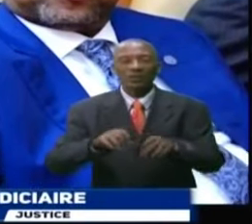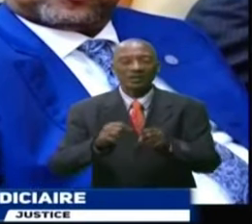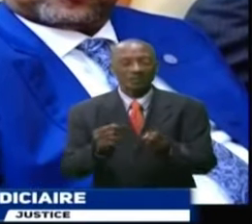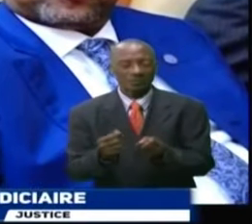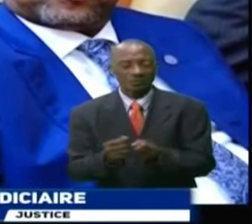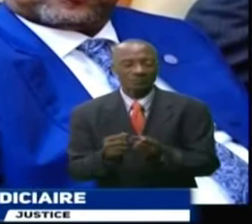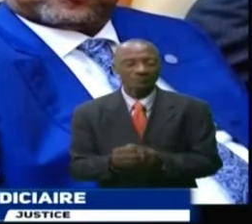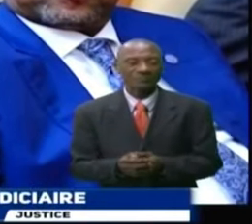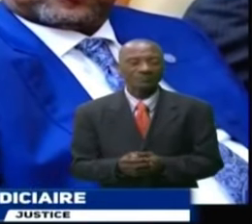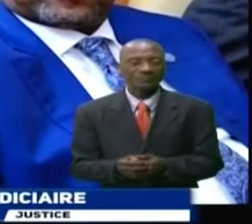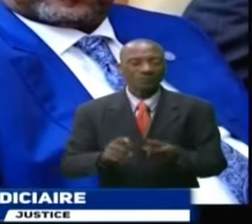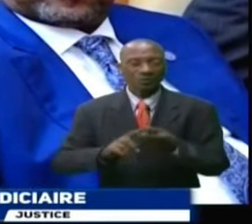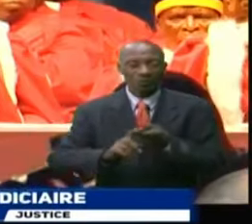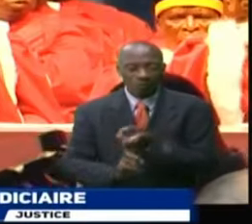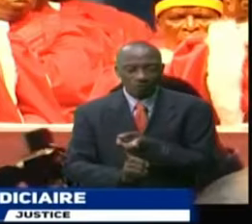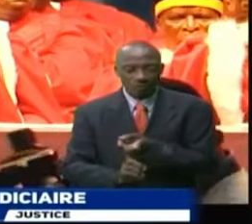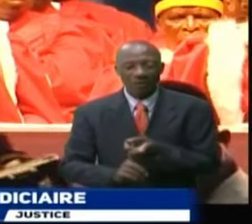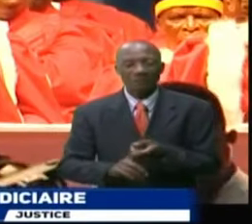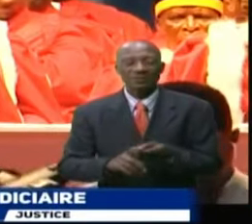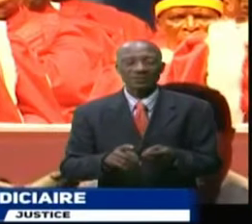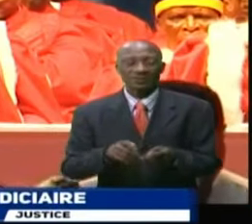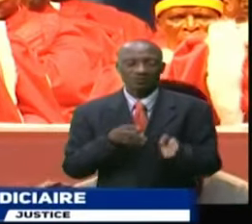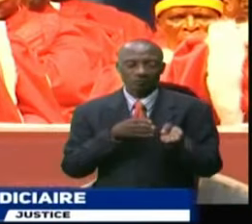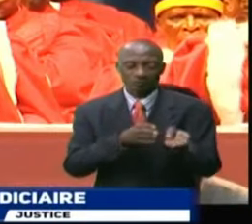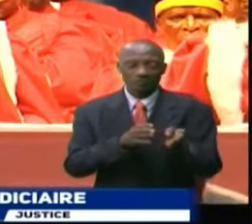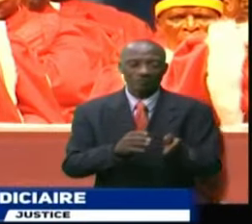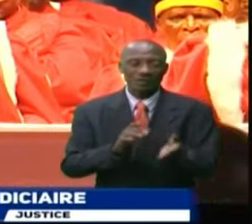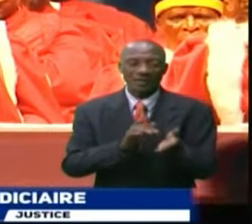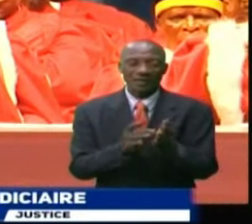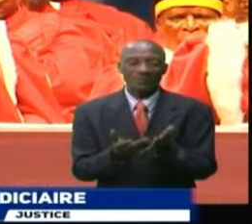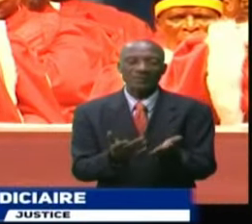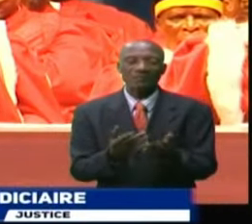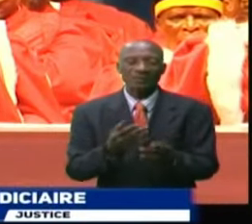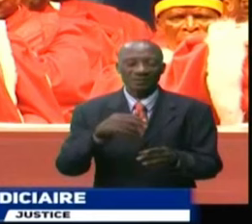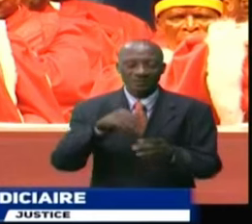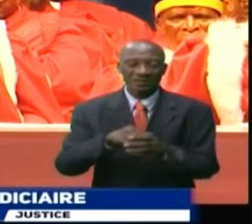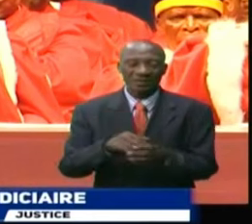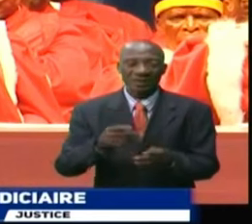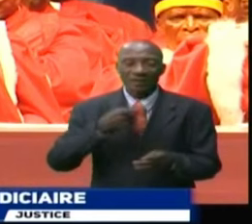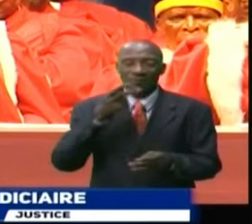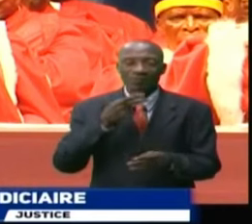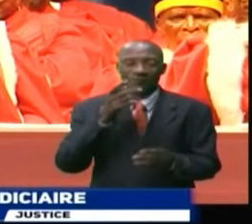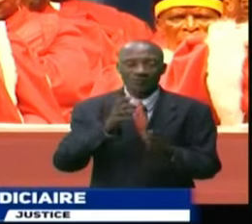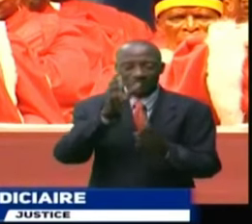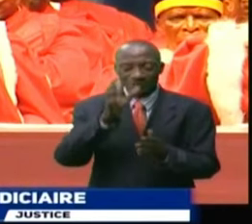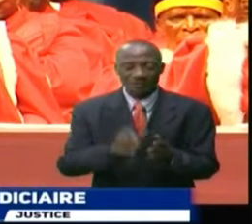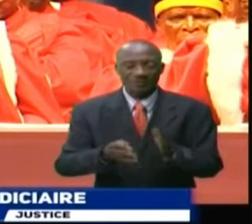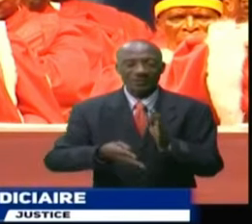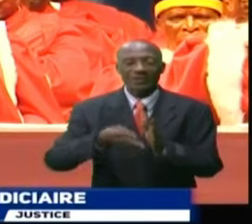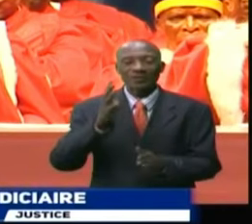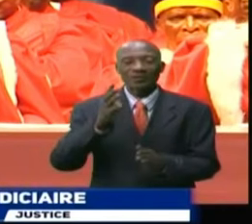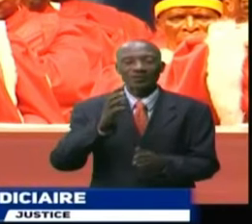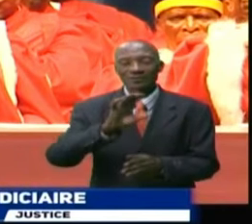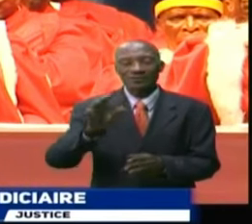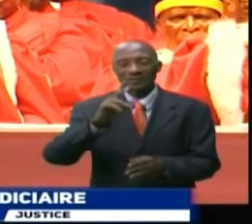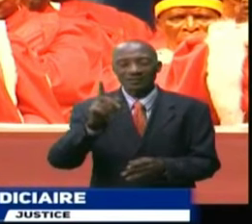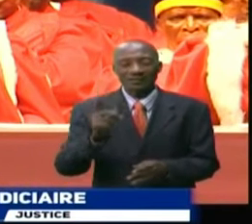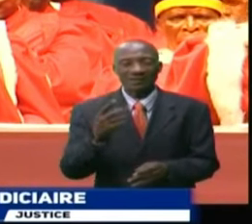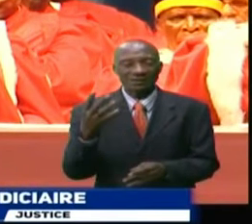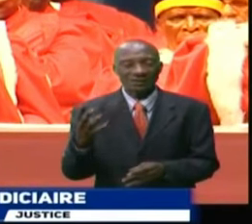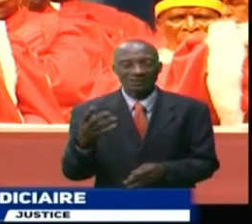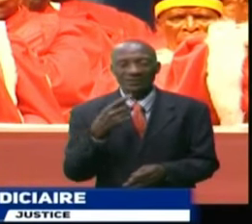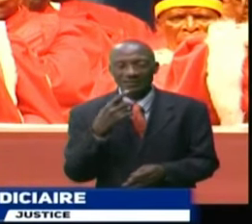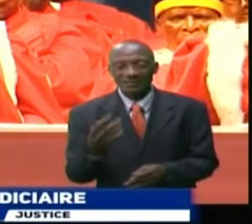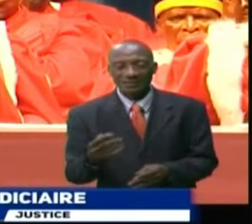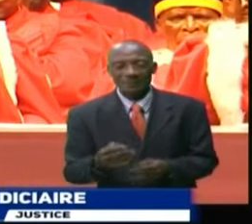Confiant aux saintes écritures de la Bible qui proclament dans Proverbe chapitre 14 verset 34, je